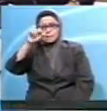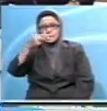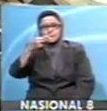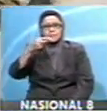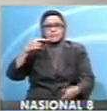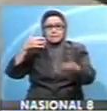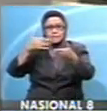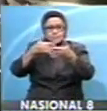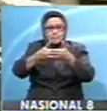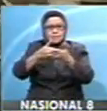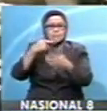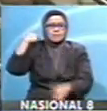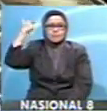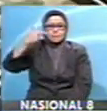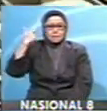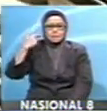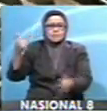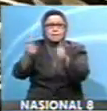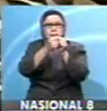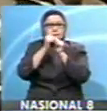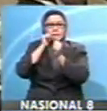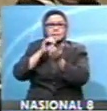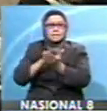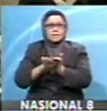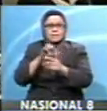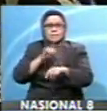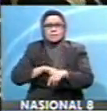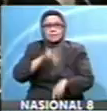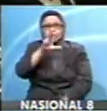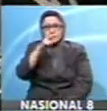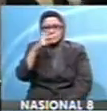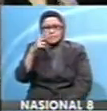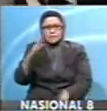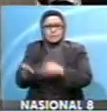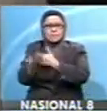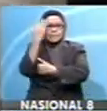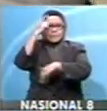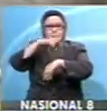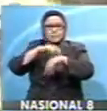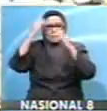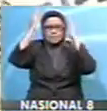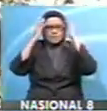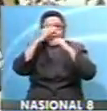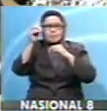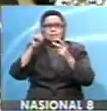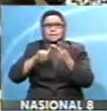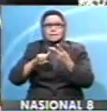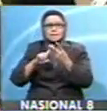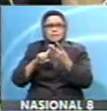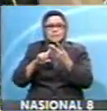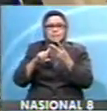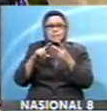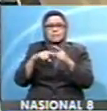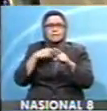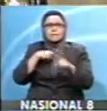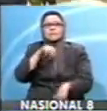isteri Datin seri rosmah mansor pada pukul 3:15 pagi waktu tempatan atau pukul 1215 tengah hari waktu Malaysia